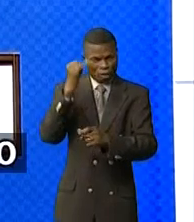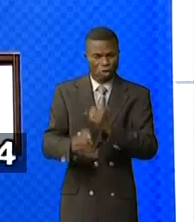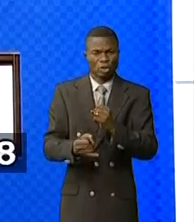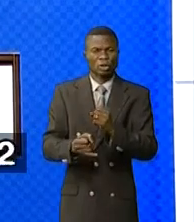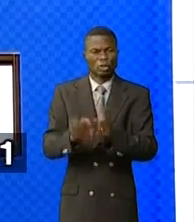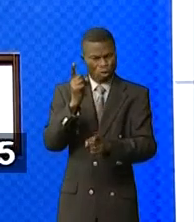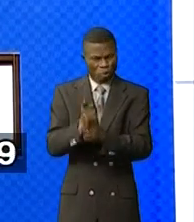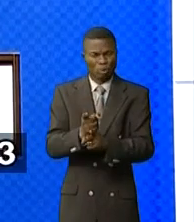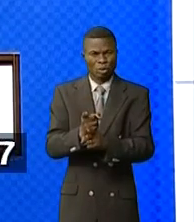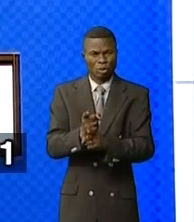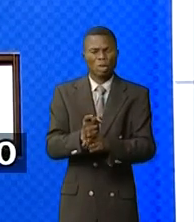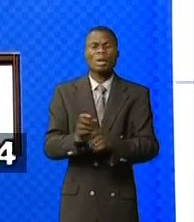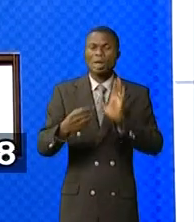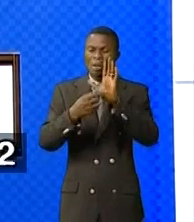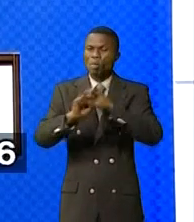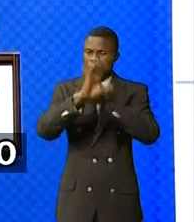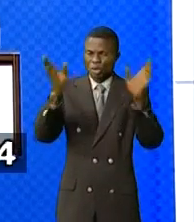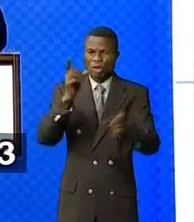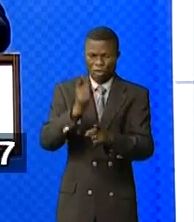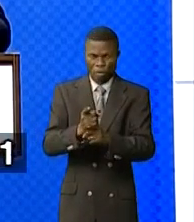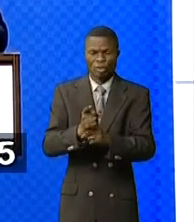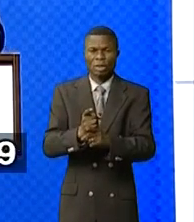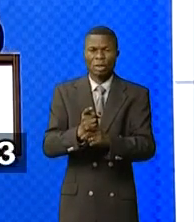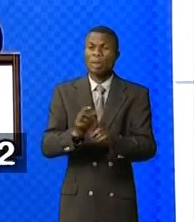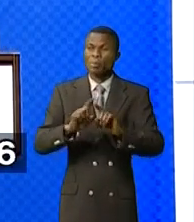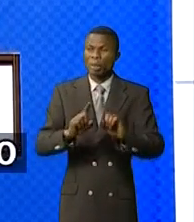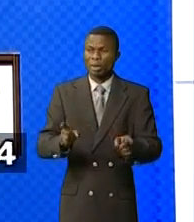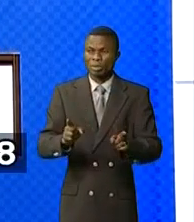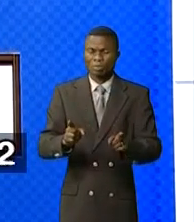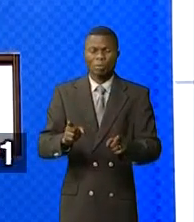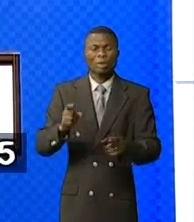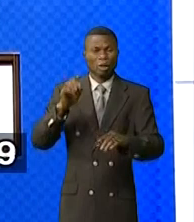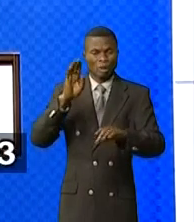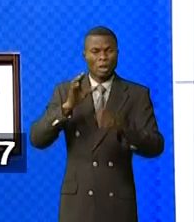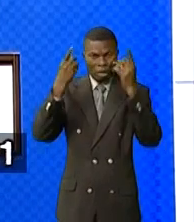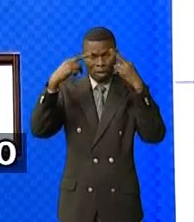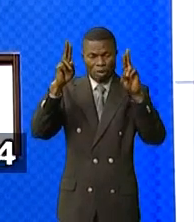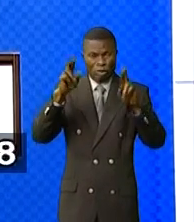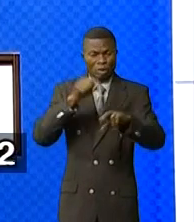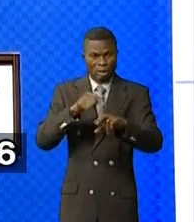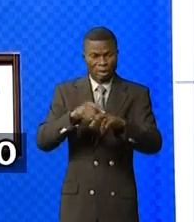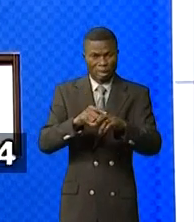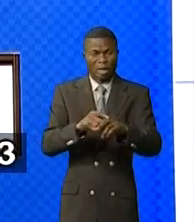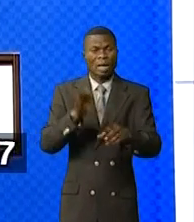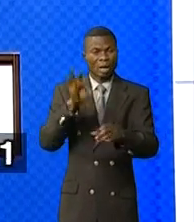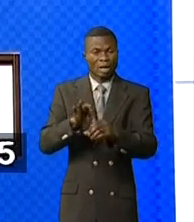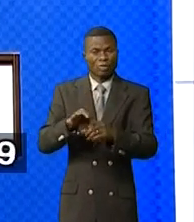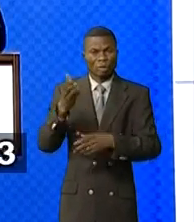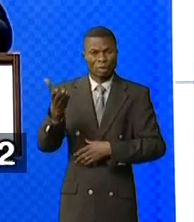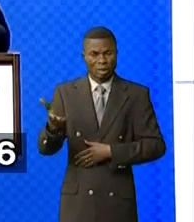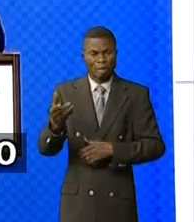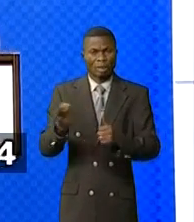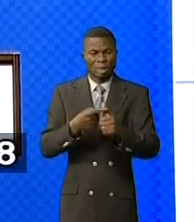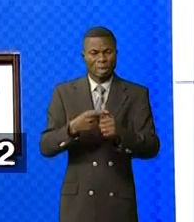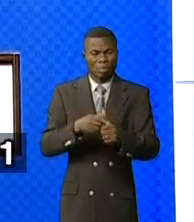Ça doit être bien clair et bien noté. Mais donc, pour arriver au dénouement du processus électoral, il y a